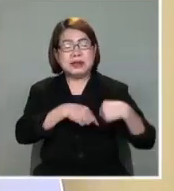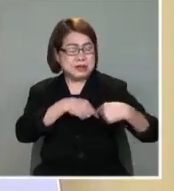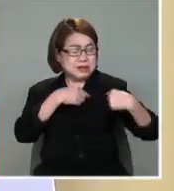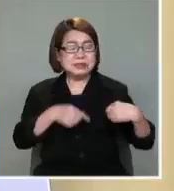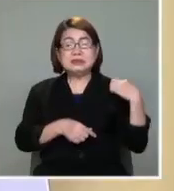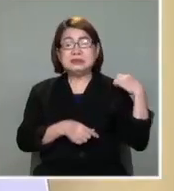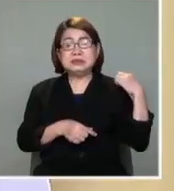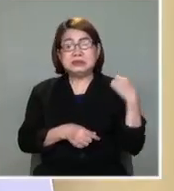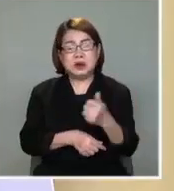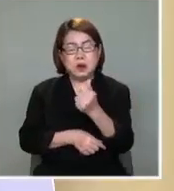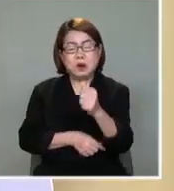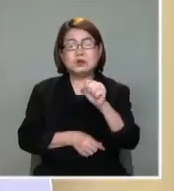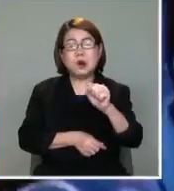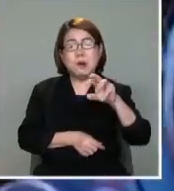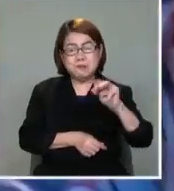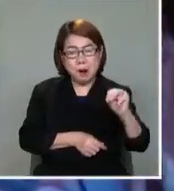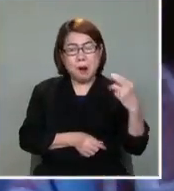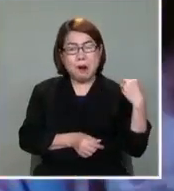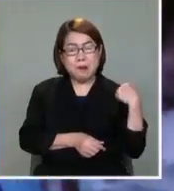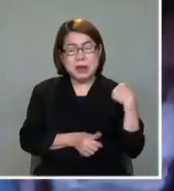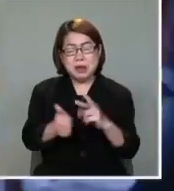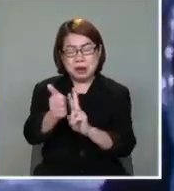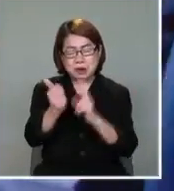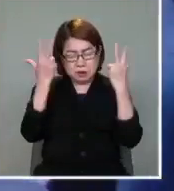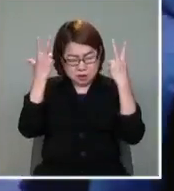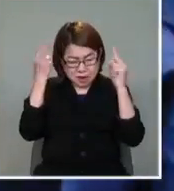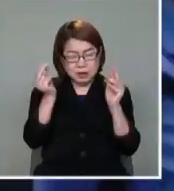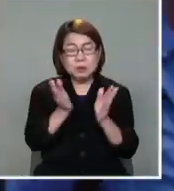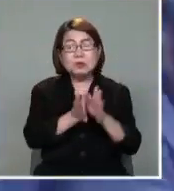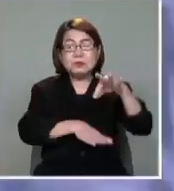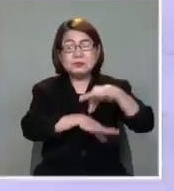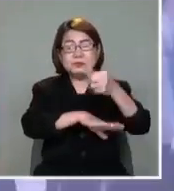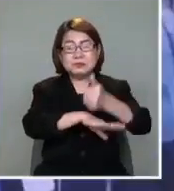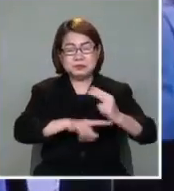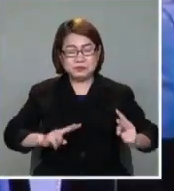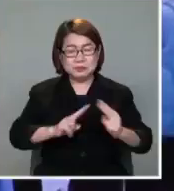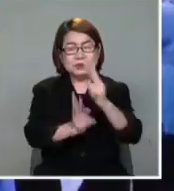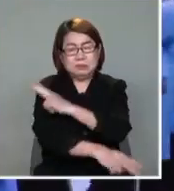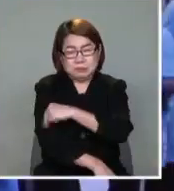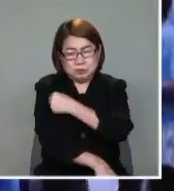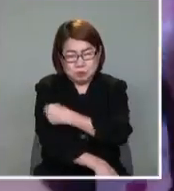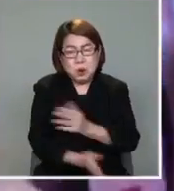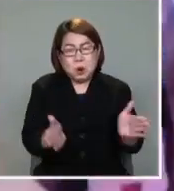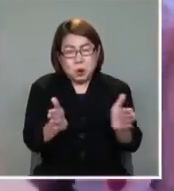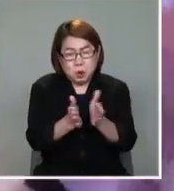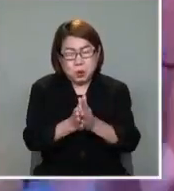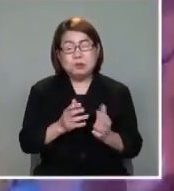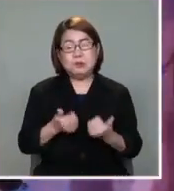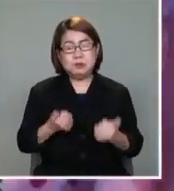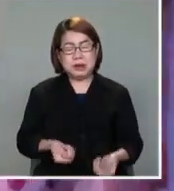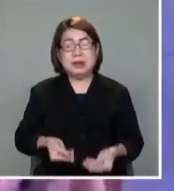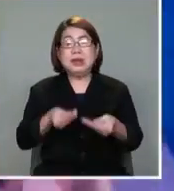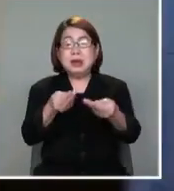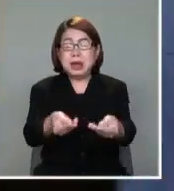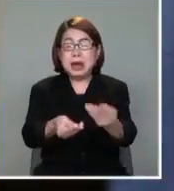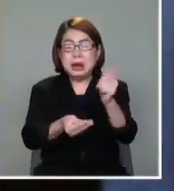าญวีรกูลรองนายกรัฐมนตรีและรัฐมนตรีว่าการกระทรวงสาธารณสุขเข้าร่วมด้วยนะคะการส่งมอบครั้งนี้เป็นความ